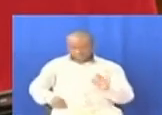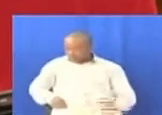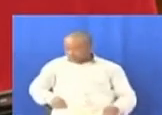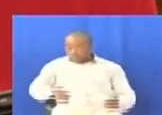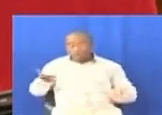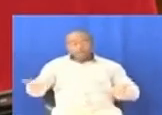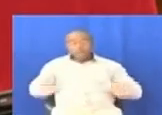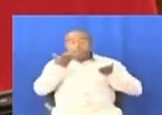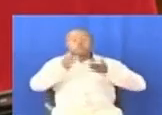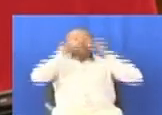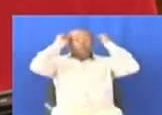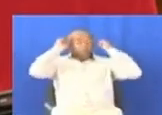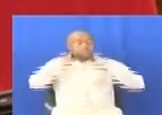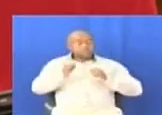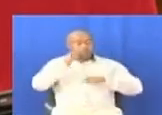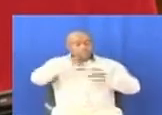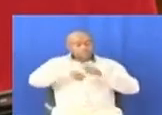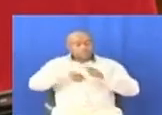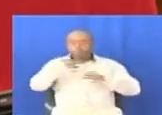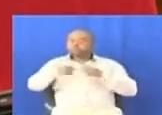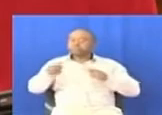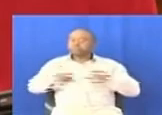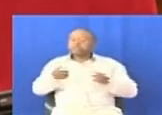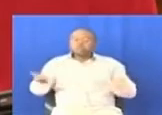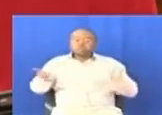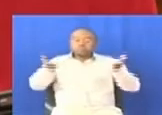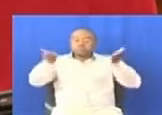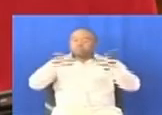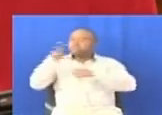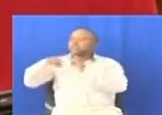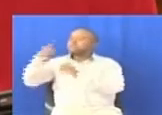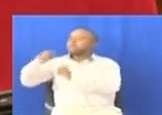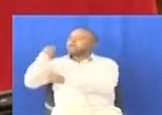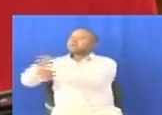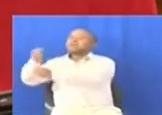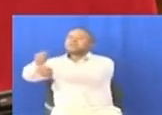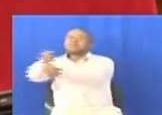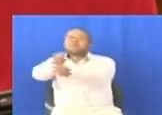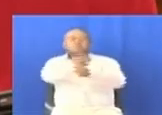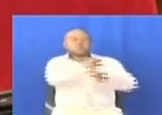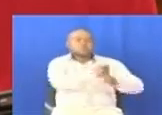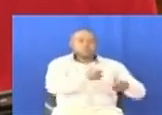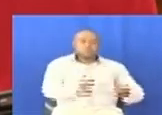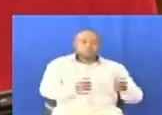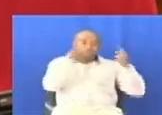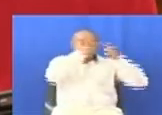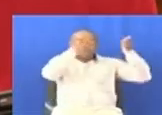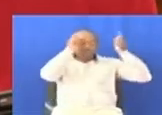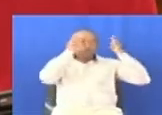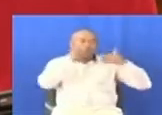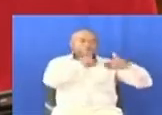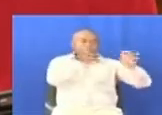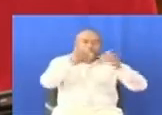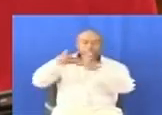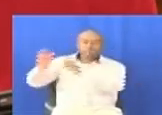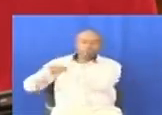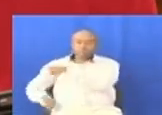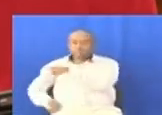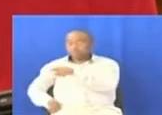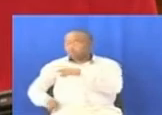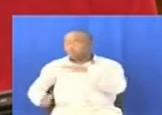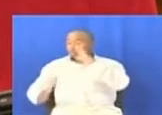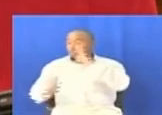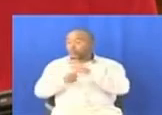lazima yaje na yaendelee. Tuendelee, tunachapa kazi, lakini na vyuo pia vifunguliwe, wanafunzi